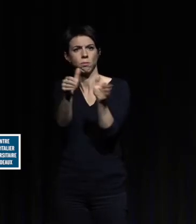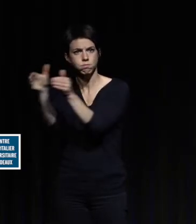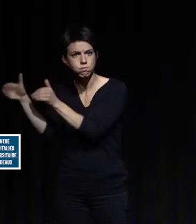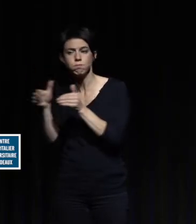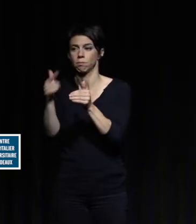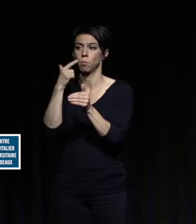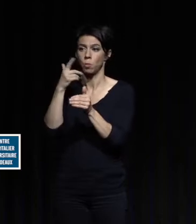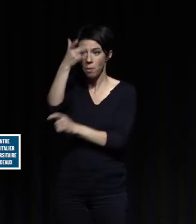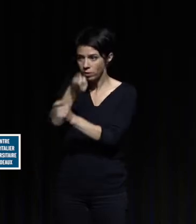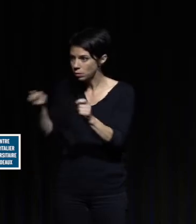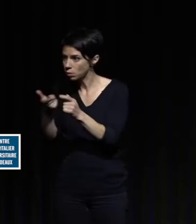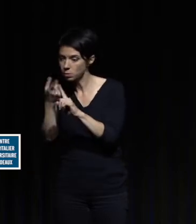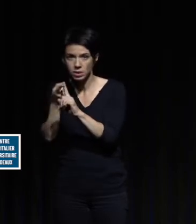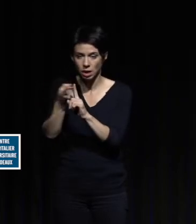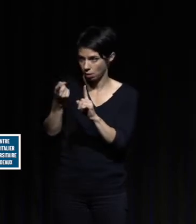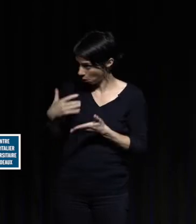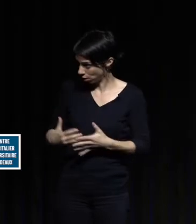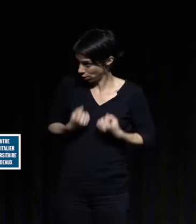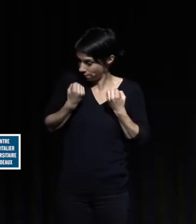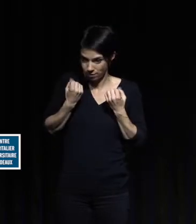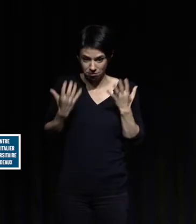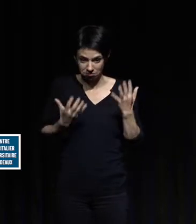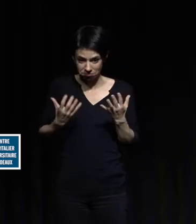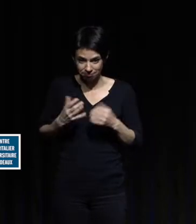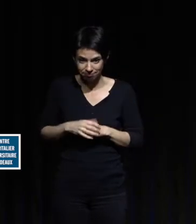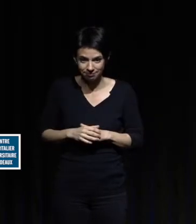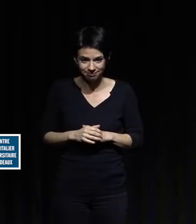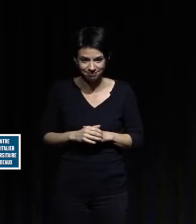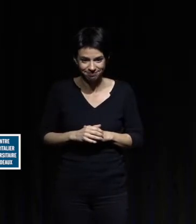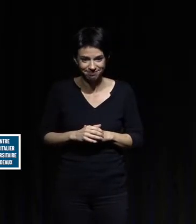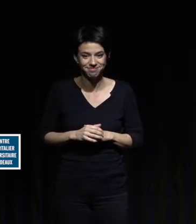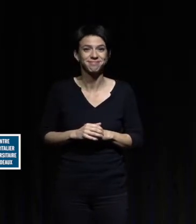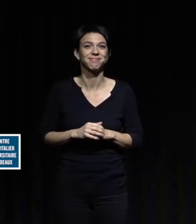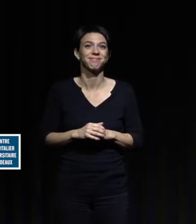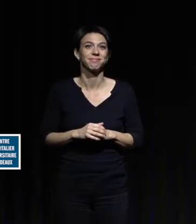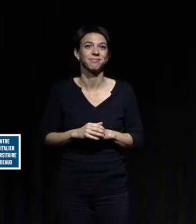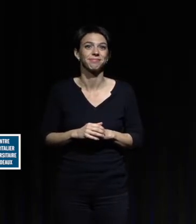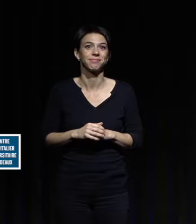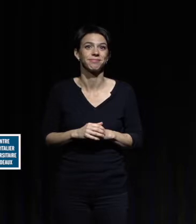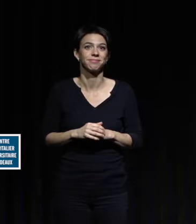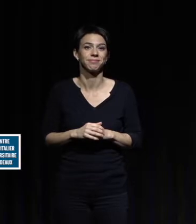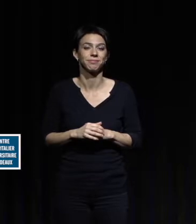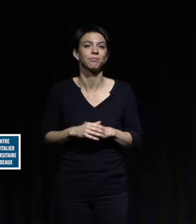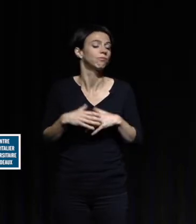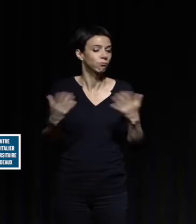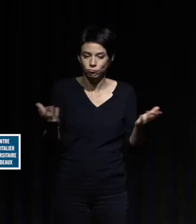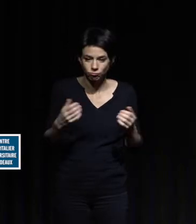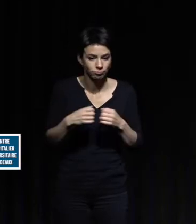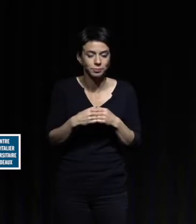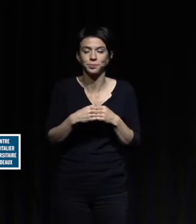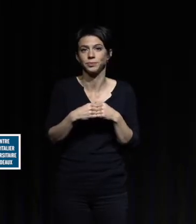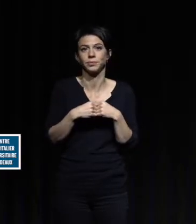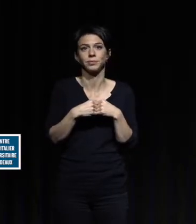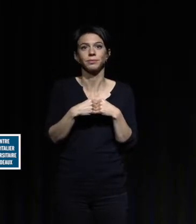la fertilité, qui s'appellent des classifications EFI. Et donc, on va partir sur la prise en